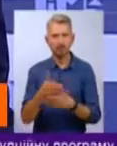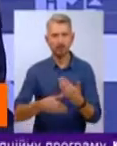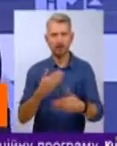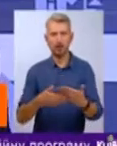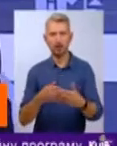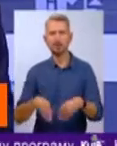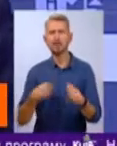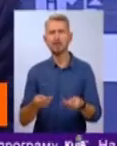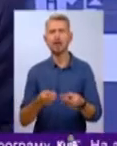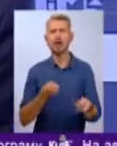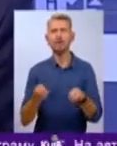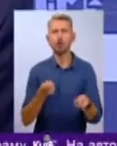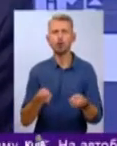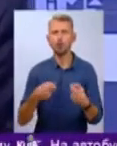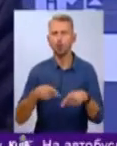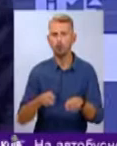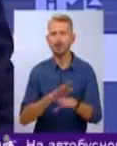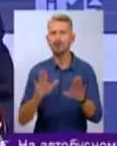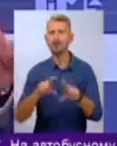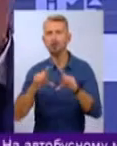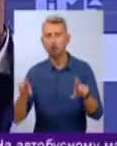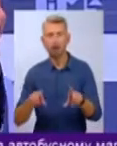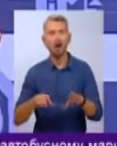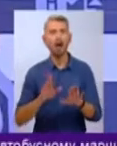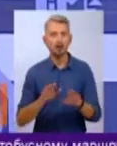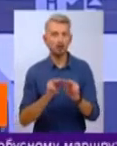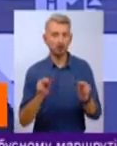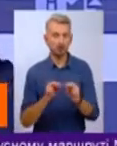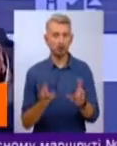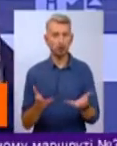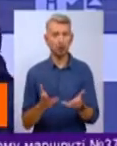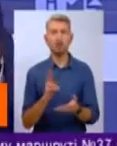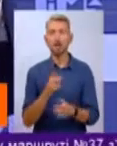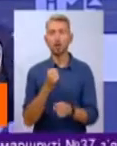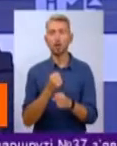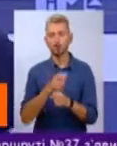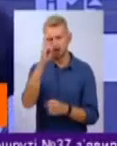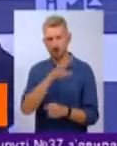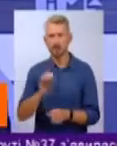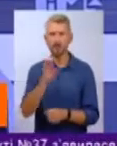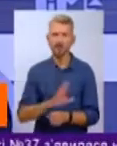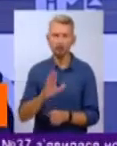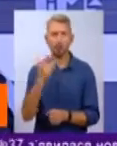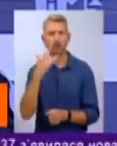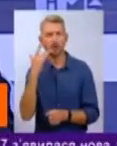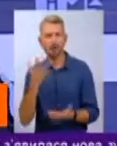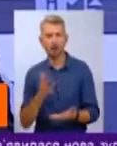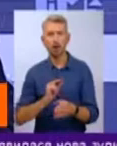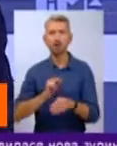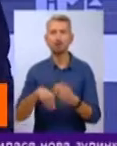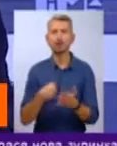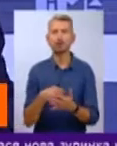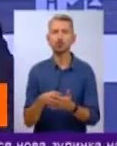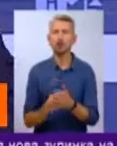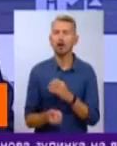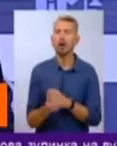давати автономію не тільки школи, а давати автономію вчителю, як це робиться в країнах Європи, Сполучених Штатів, через бюджет.